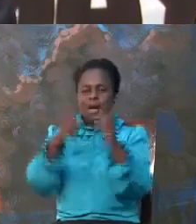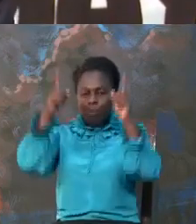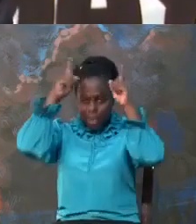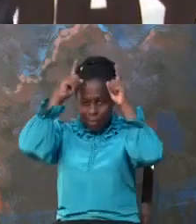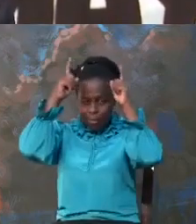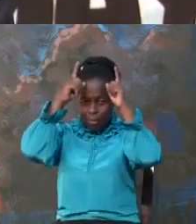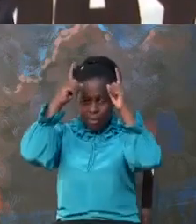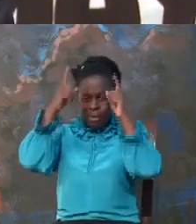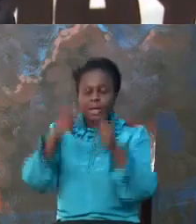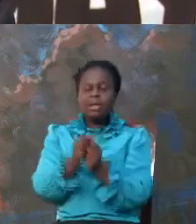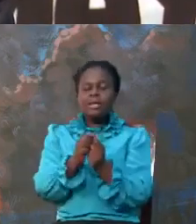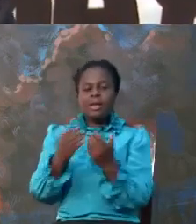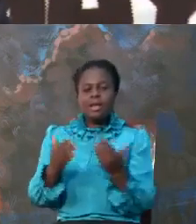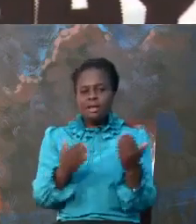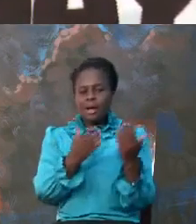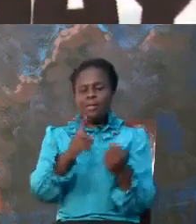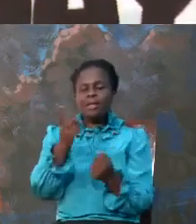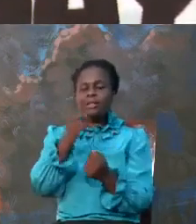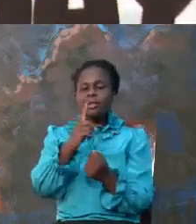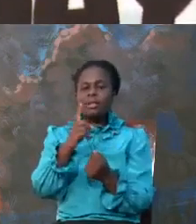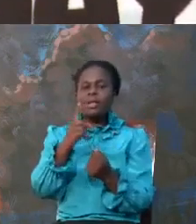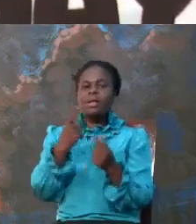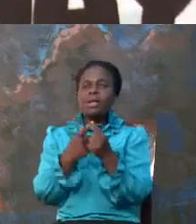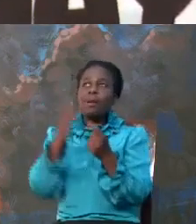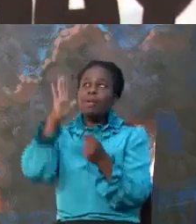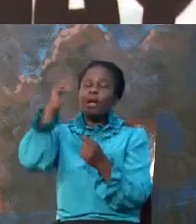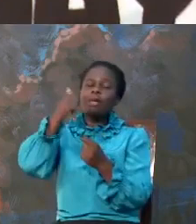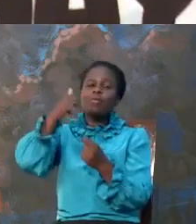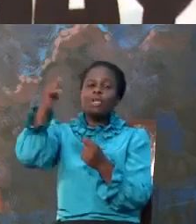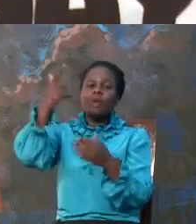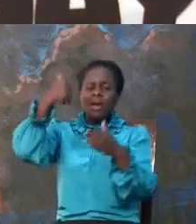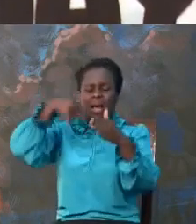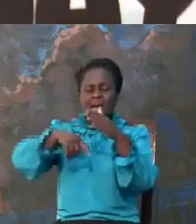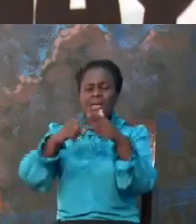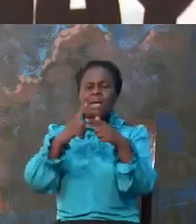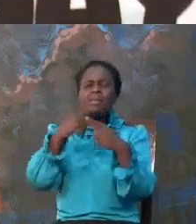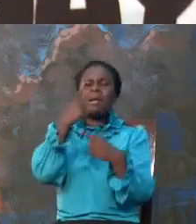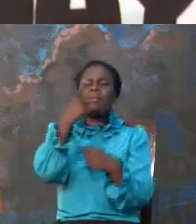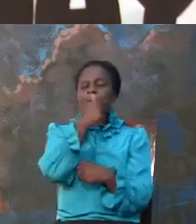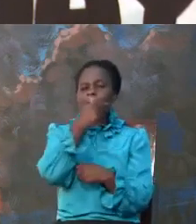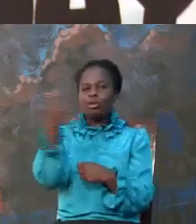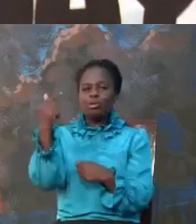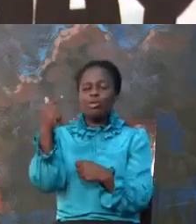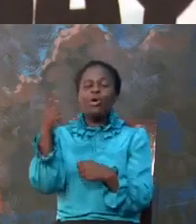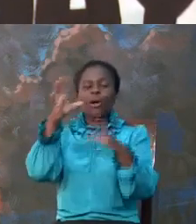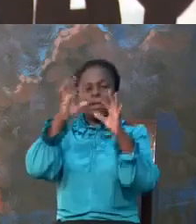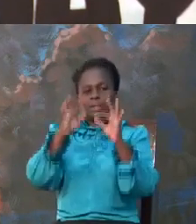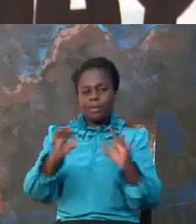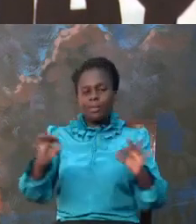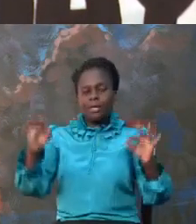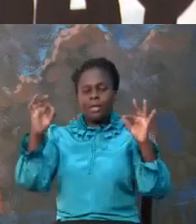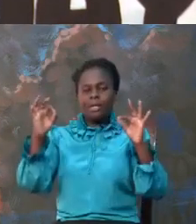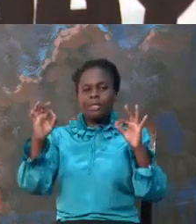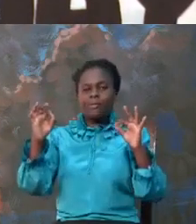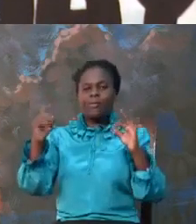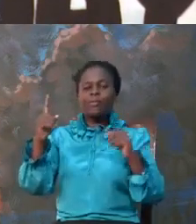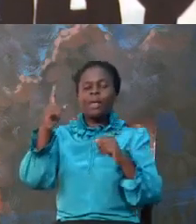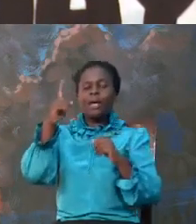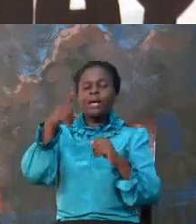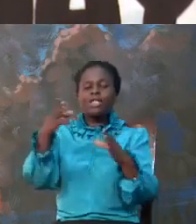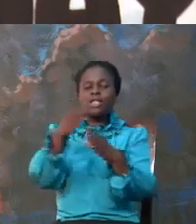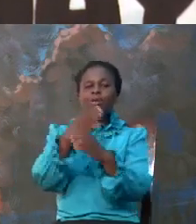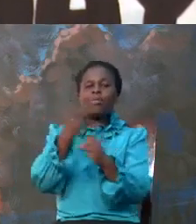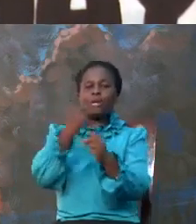na ndama, bali kwa damu yake mwenyewe aliingia mara moja tu katika patakatifu akisha